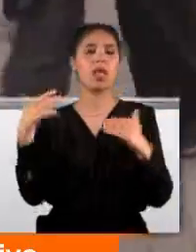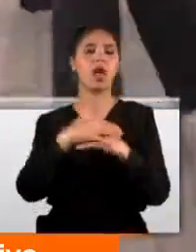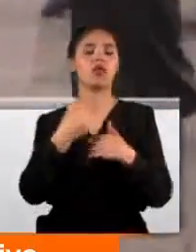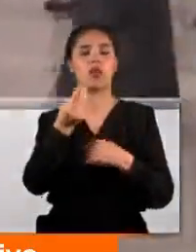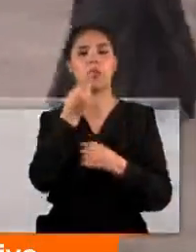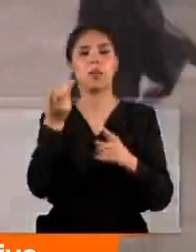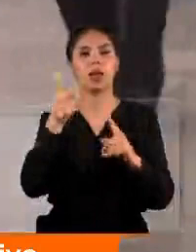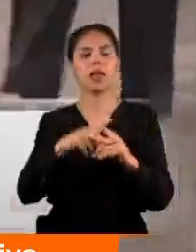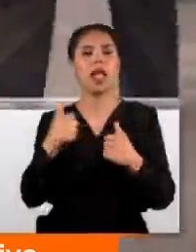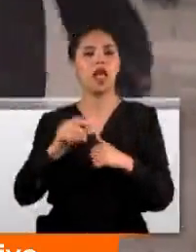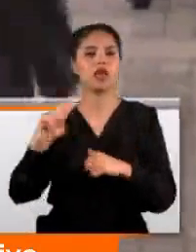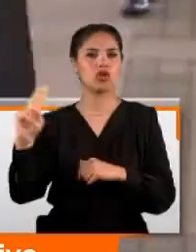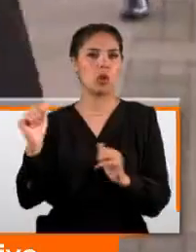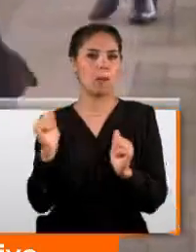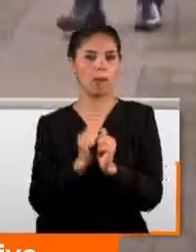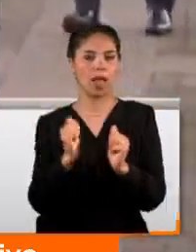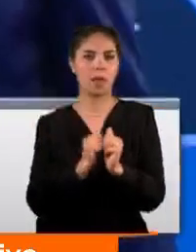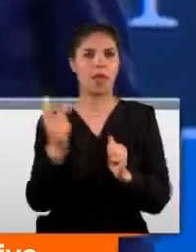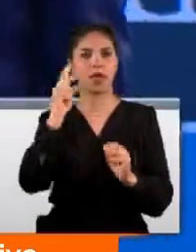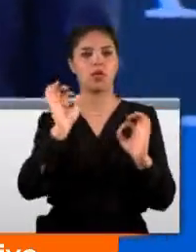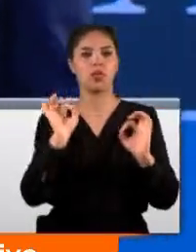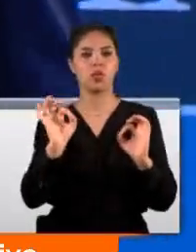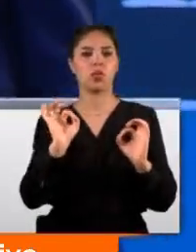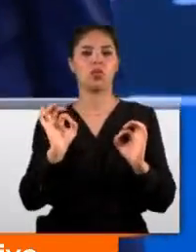katıldı. Zirvenin ikinci günü de tempolu başladı.